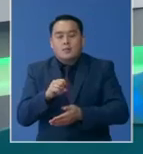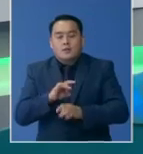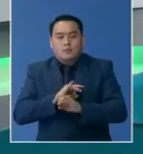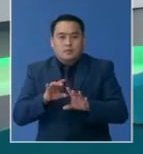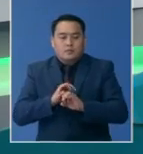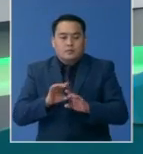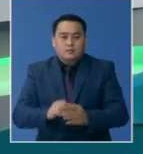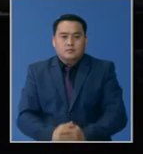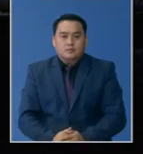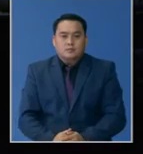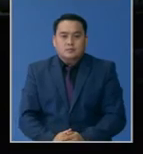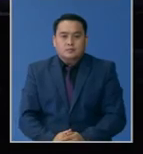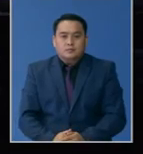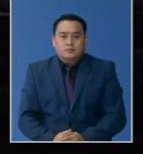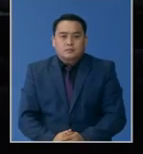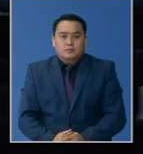қайтты.